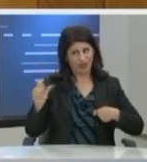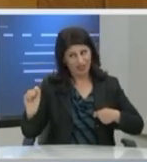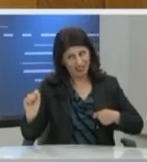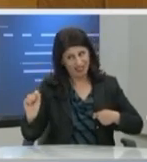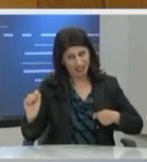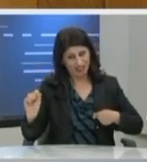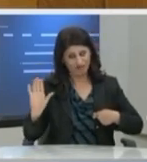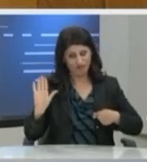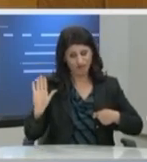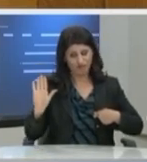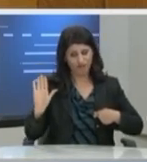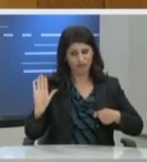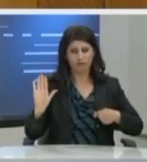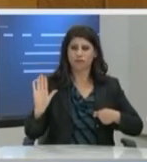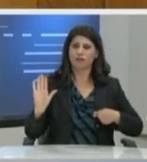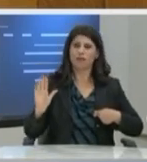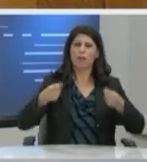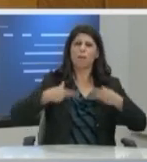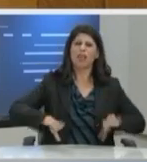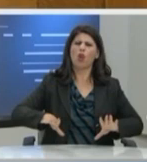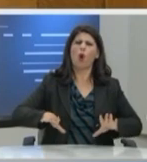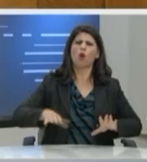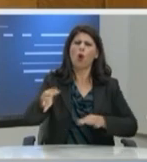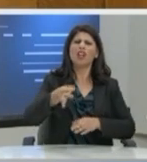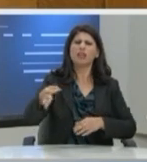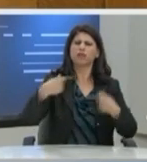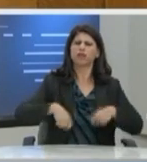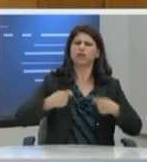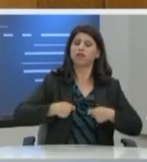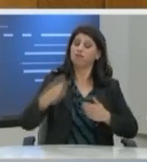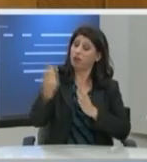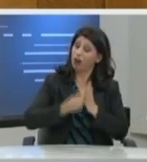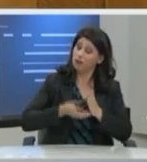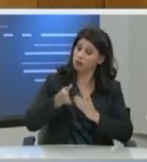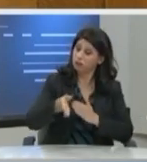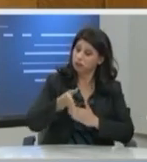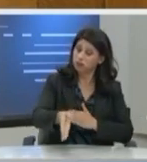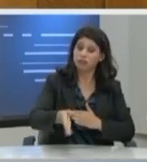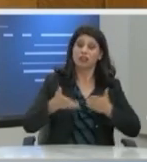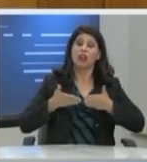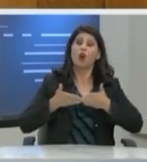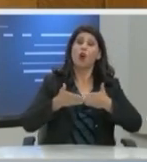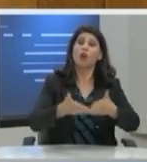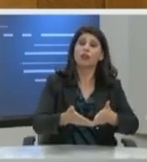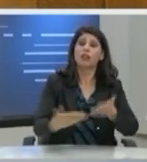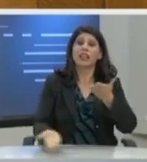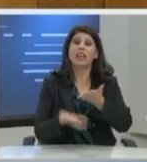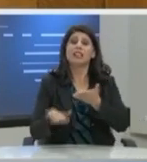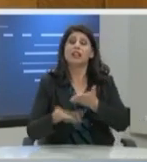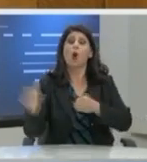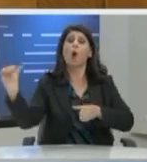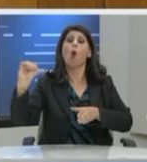Όχι. Και στη Μύκονο είστε συχνοί και σε κότερα είστε και στα σαλόνια